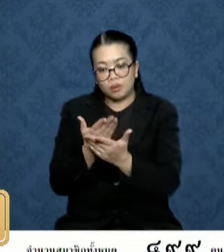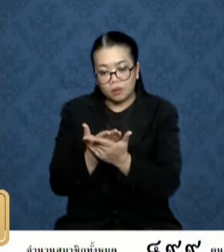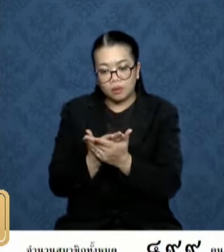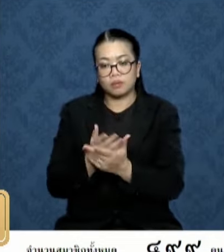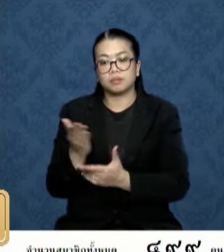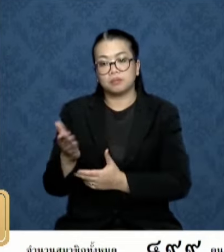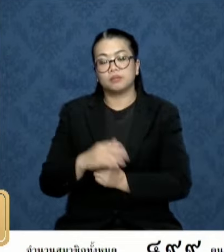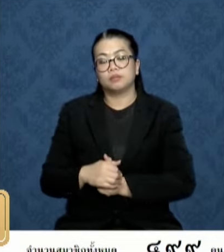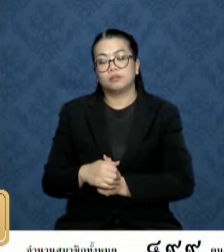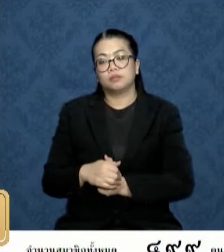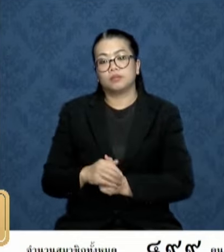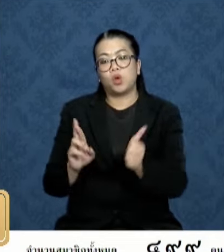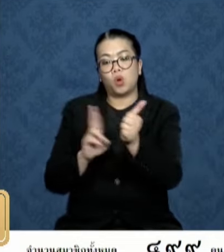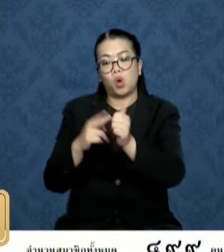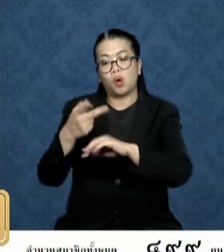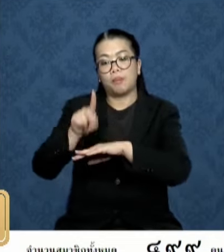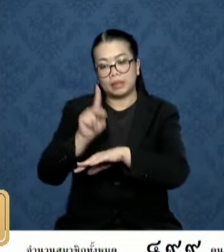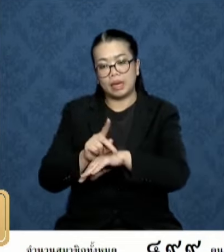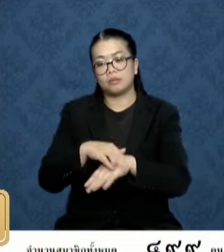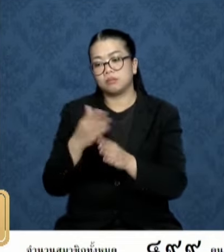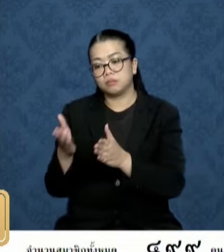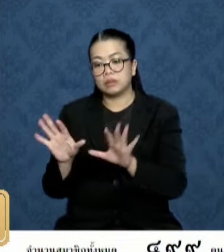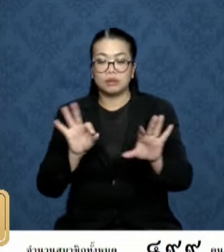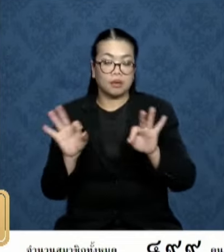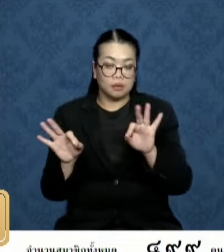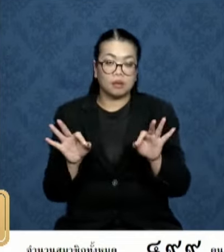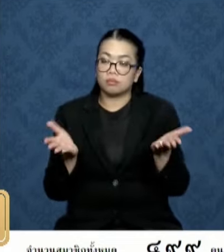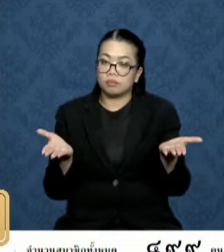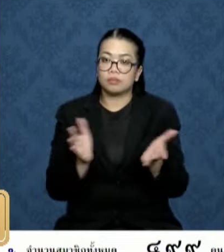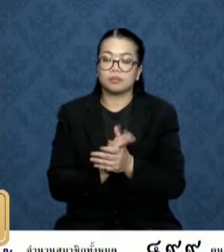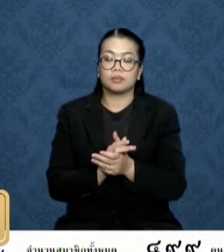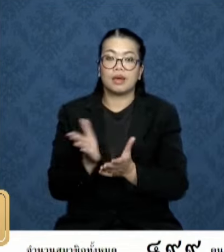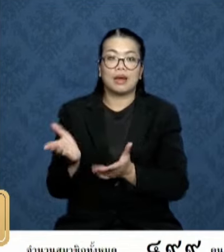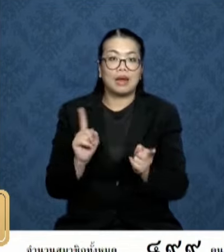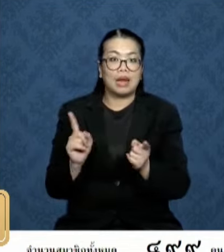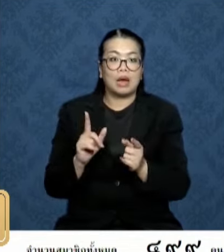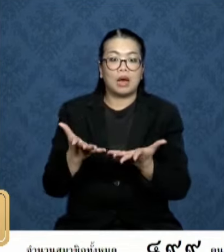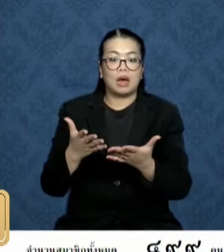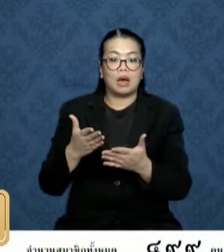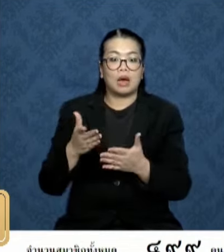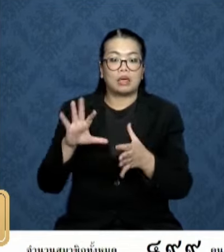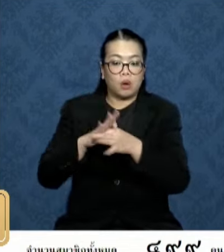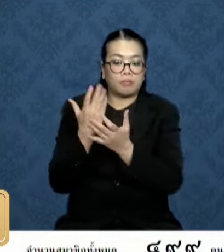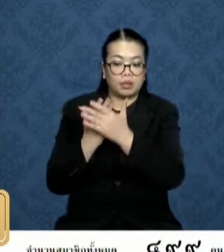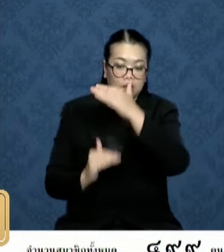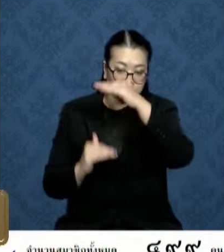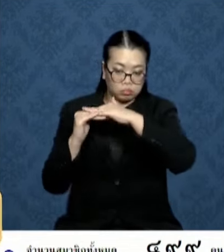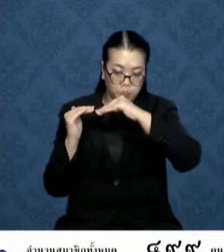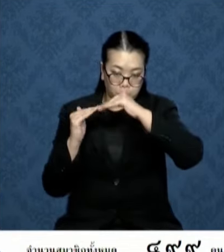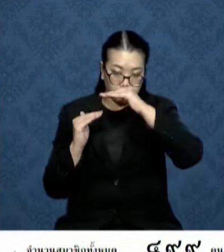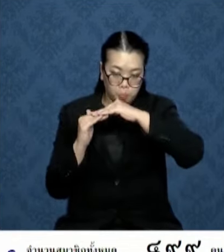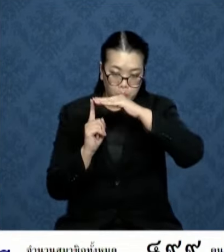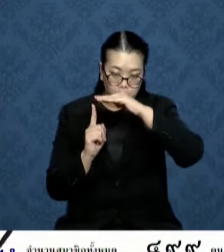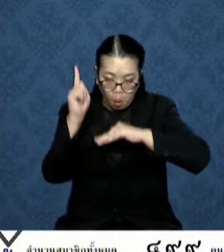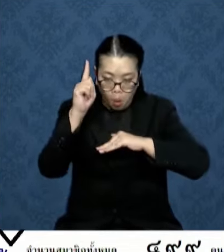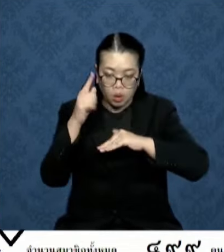ฏลายเพรดานวินายกเงินกคลังหรอจะเอาง